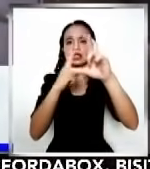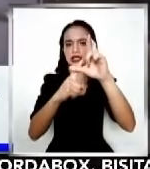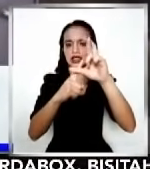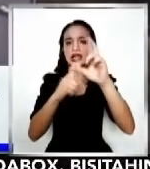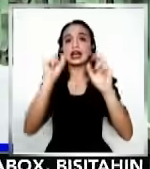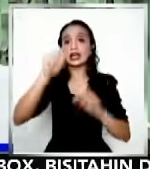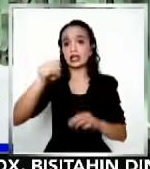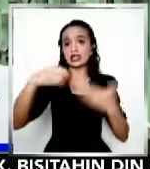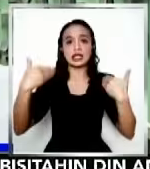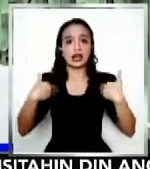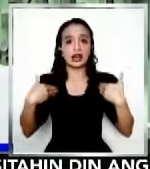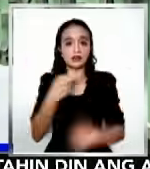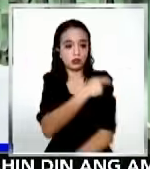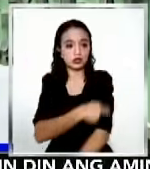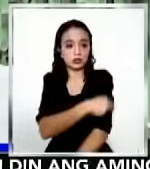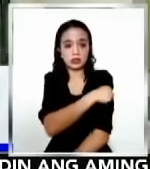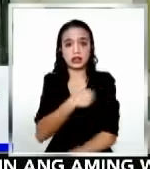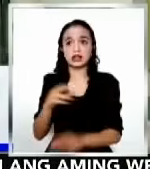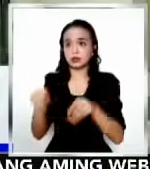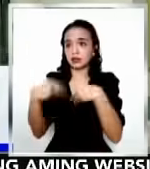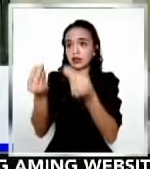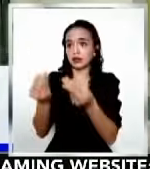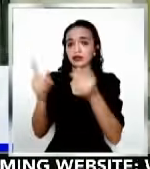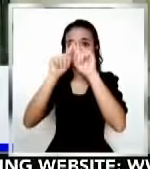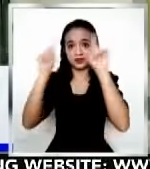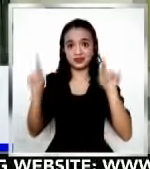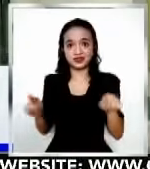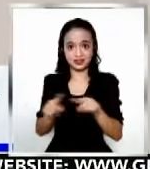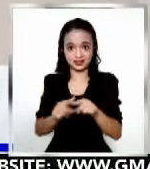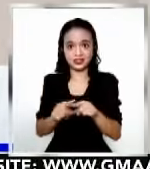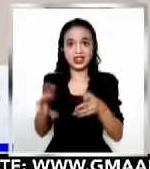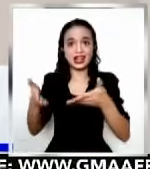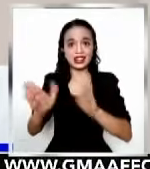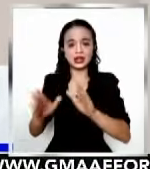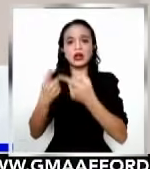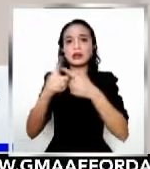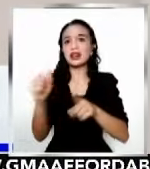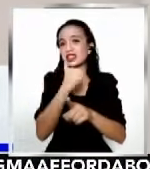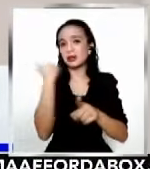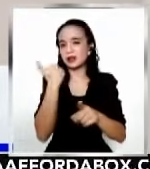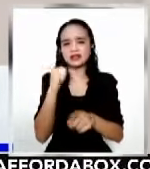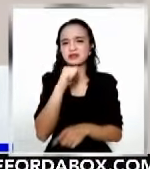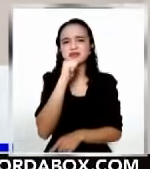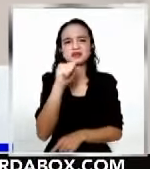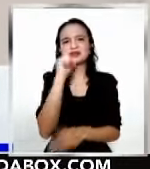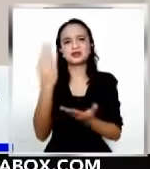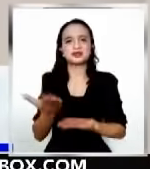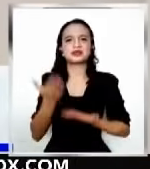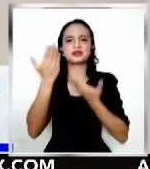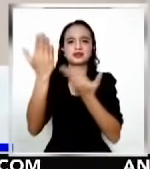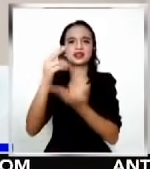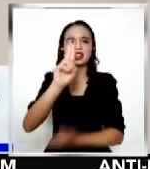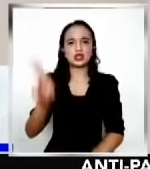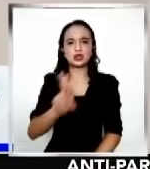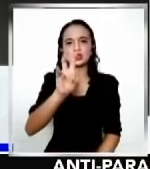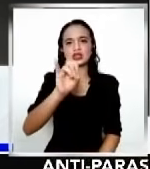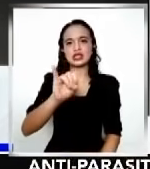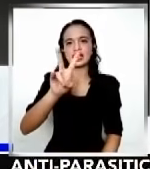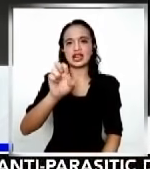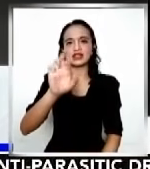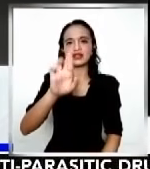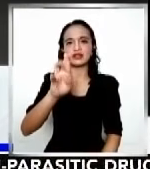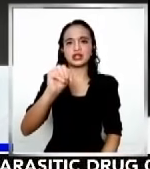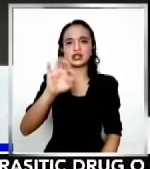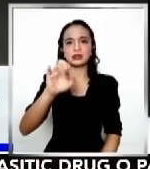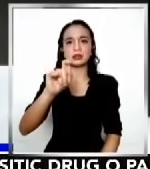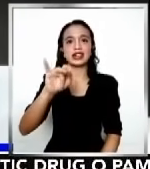compassionate use permit, may ilang medical society sa bansa na hindi pa rin nire-recommenda ang paggamit ng ivermectin sa treatment ng COVID-19.